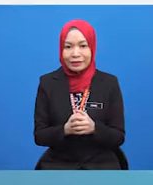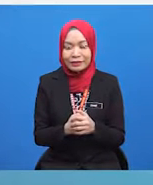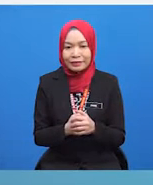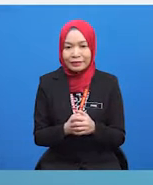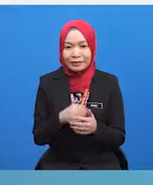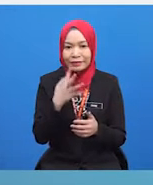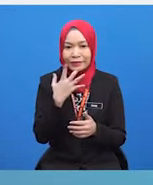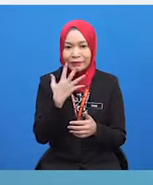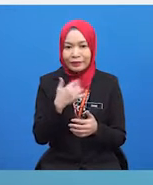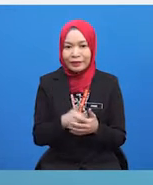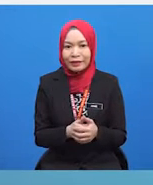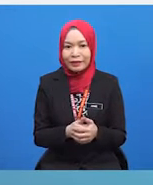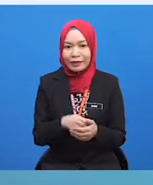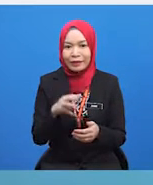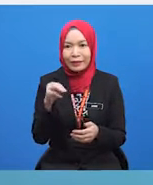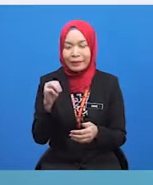imej?